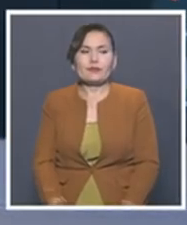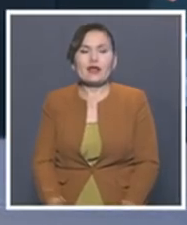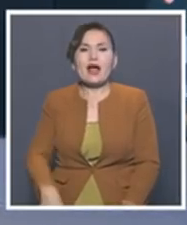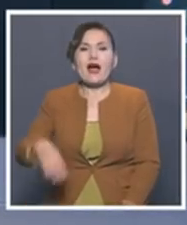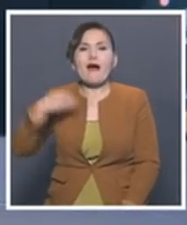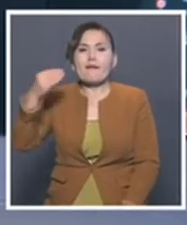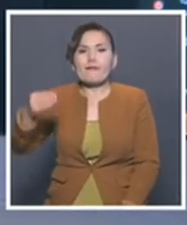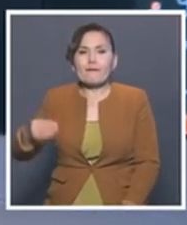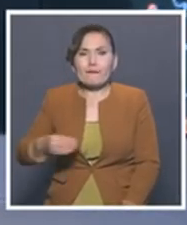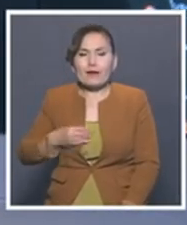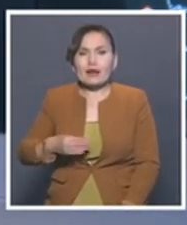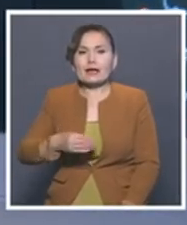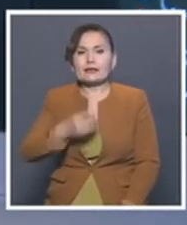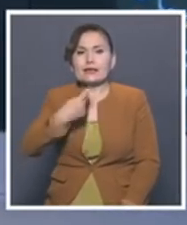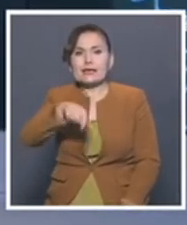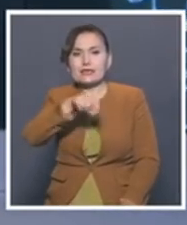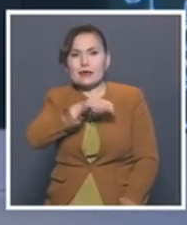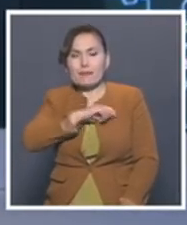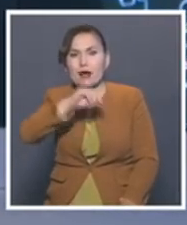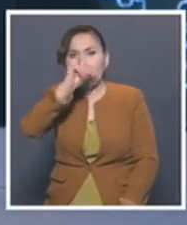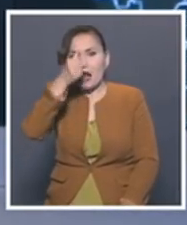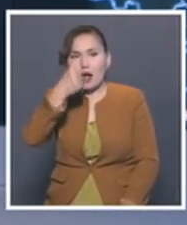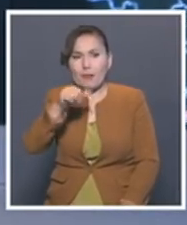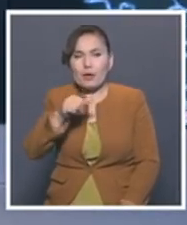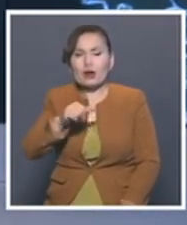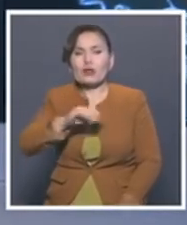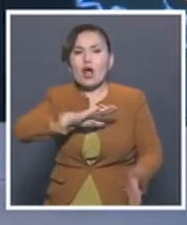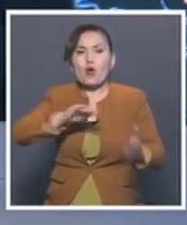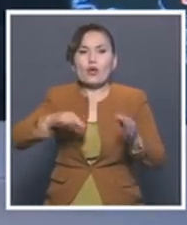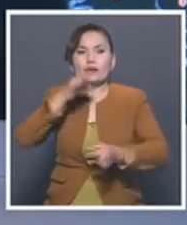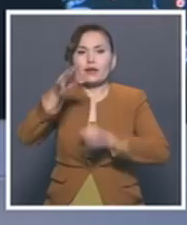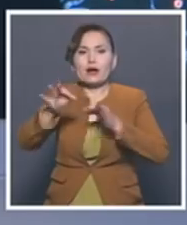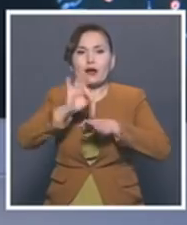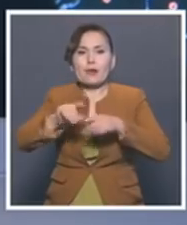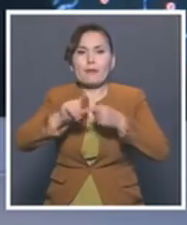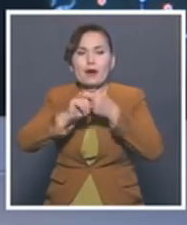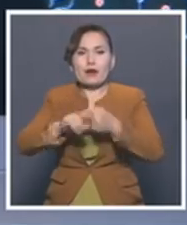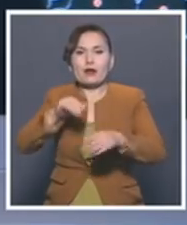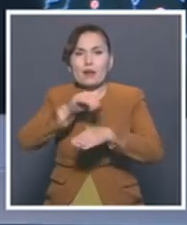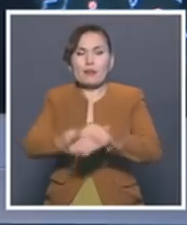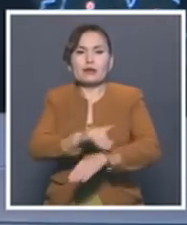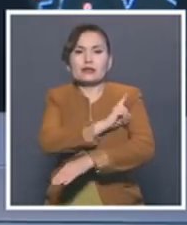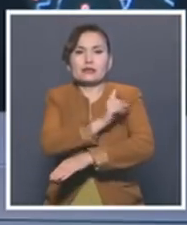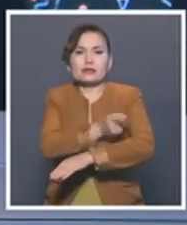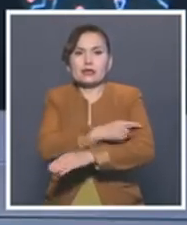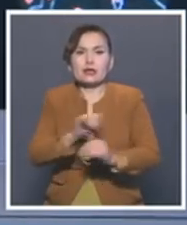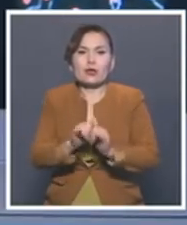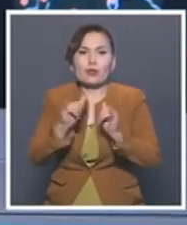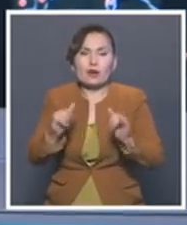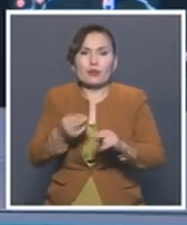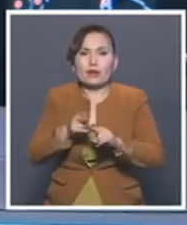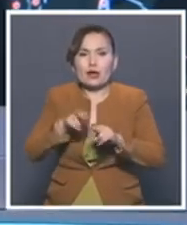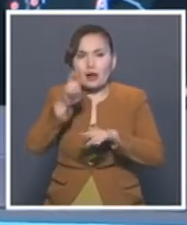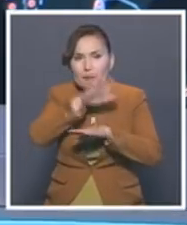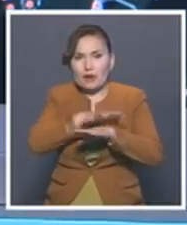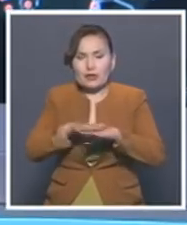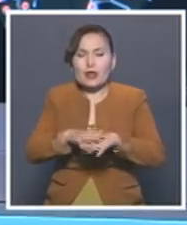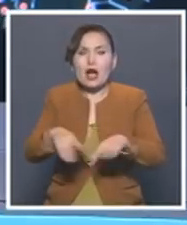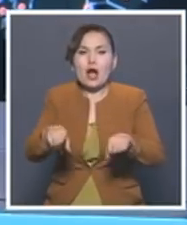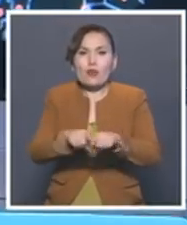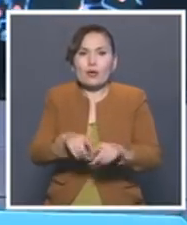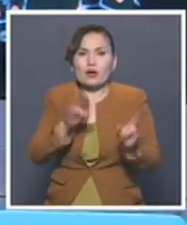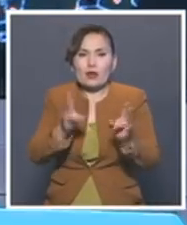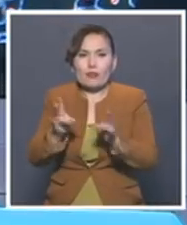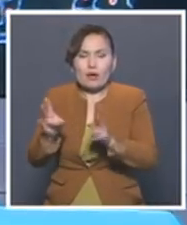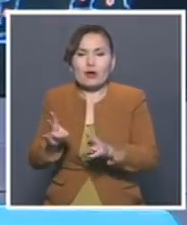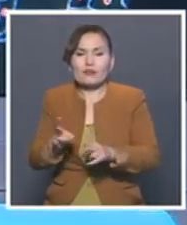Ал Франция мен Испания, Грекияда өткен тәулікте коронавирус жұқтырғандар саны рекордтық деңгейге жетті. Бұл елдерде мұндай жағдай